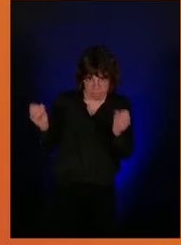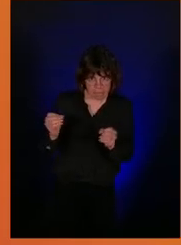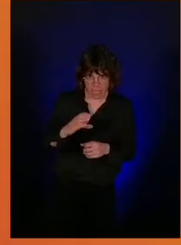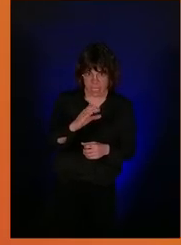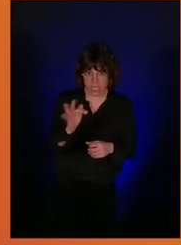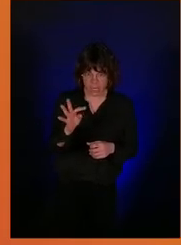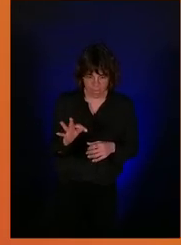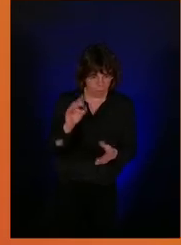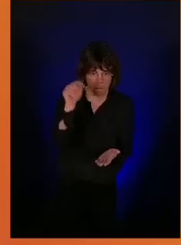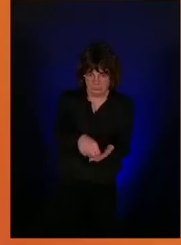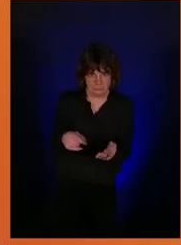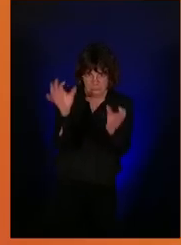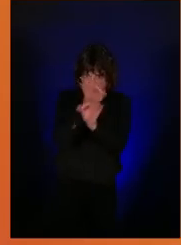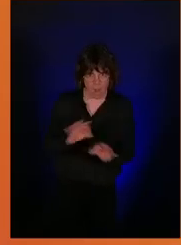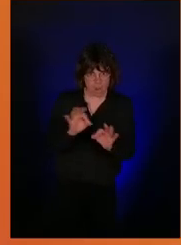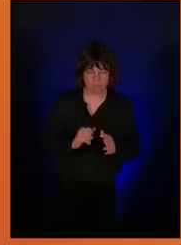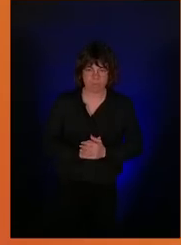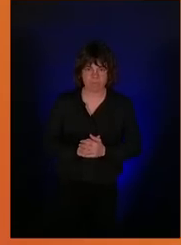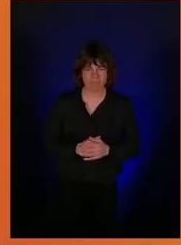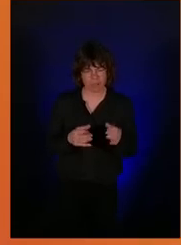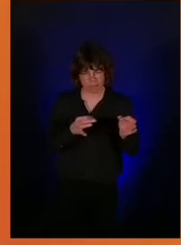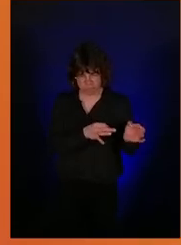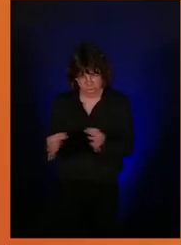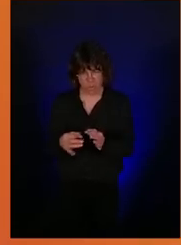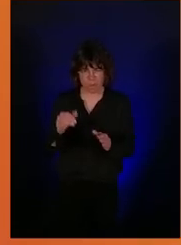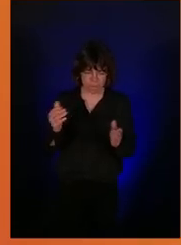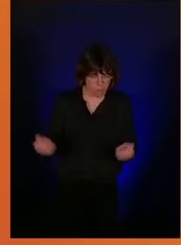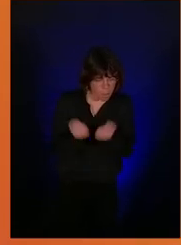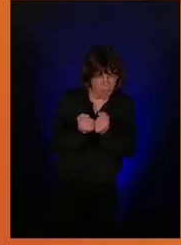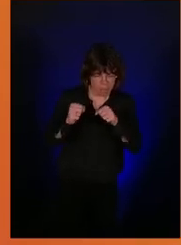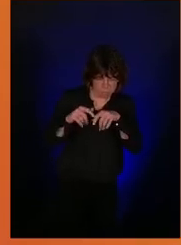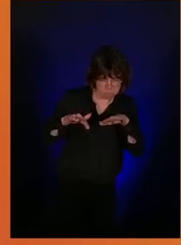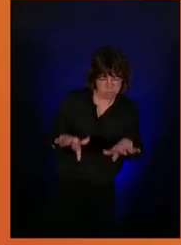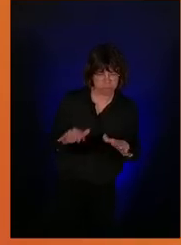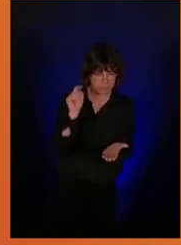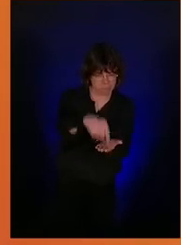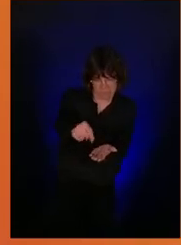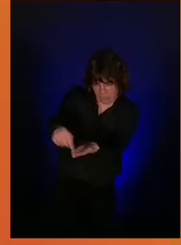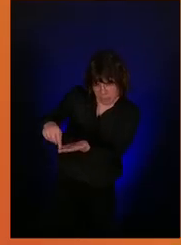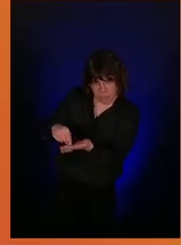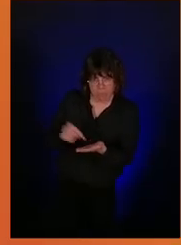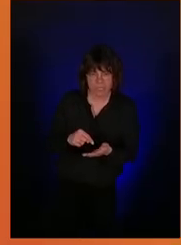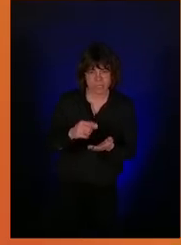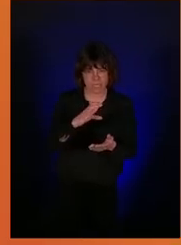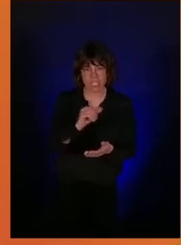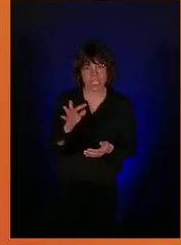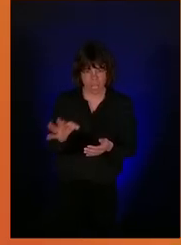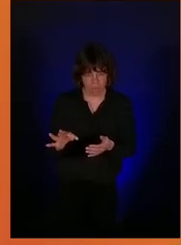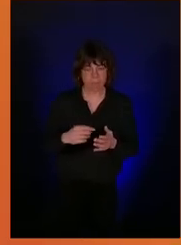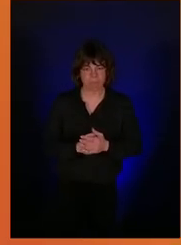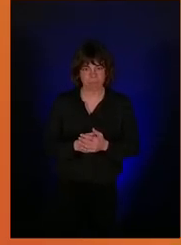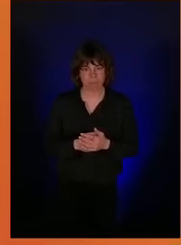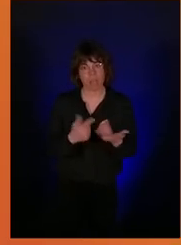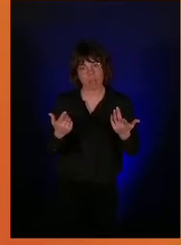sommes implantés. Nous devons mener régulièrement des campagnes de syndicalisation dans ces secteurs et lieux géographiques. Le matériel